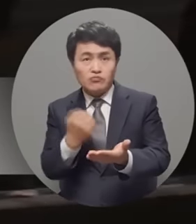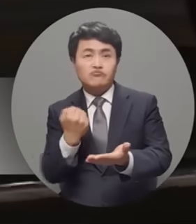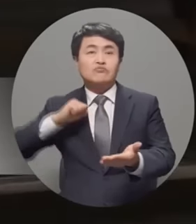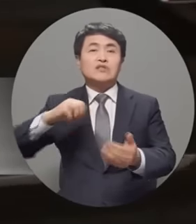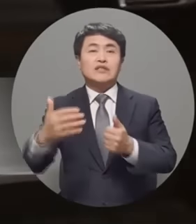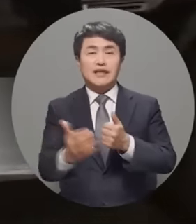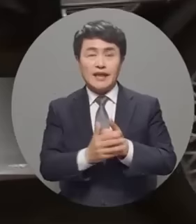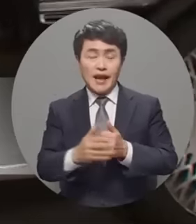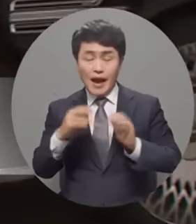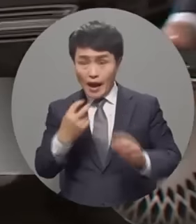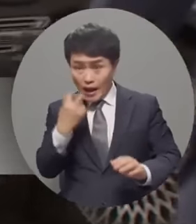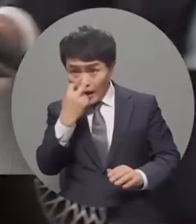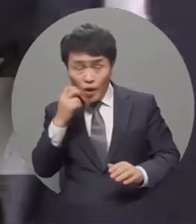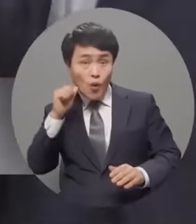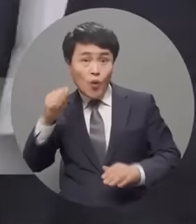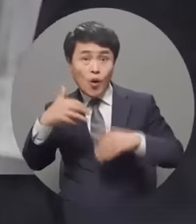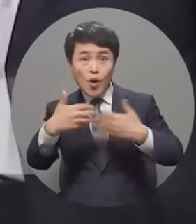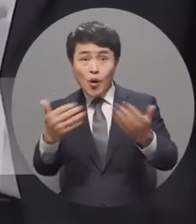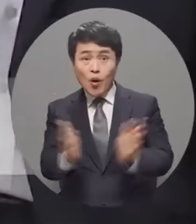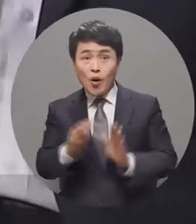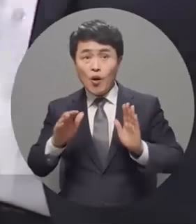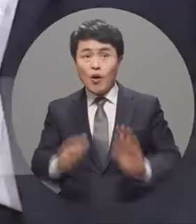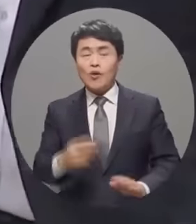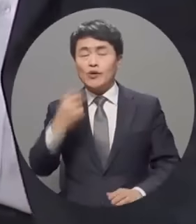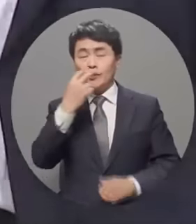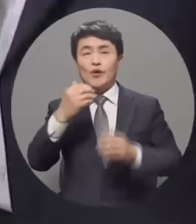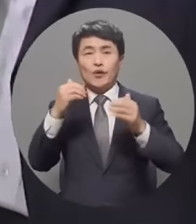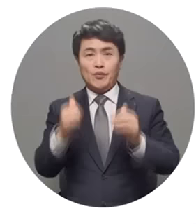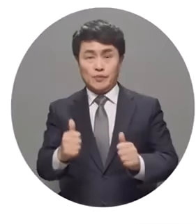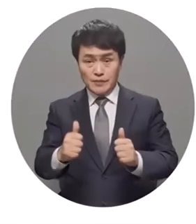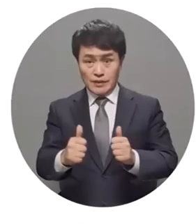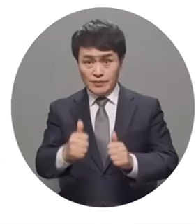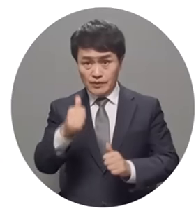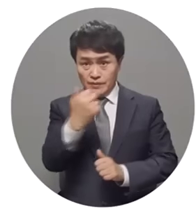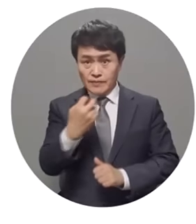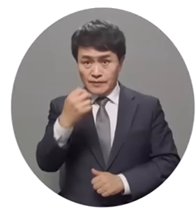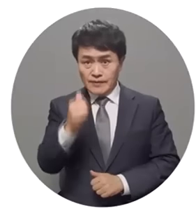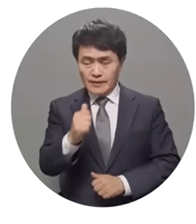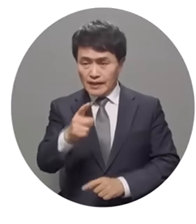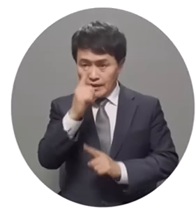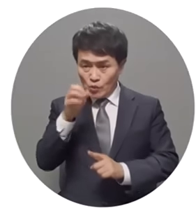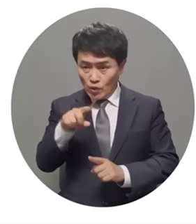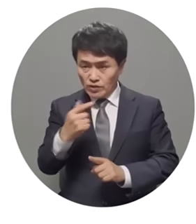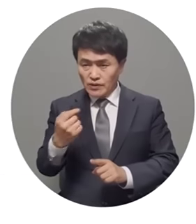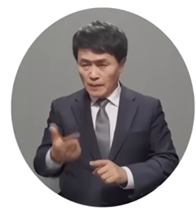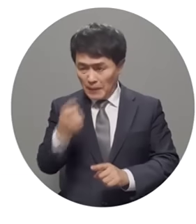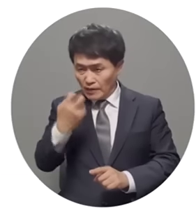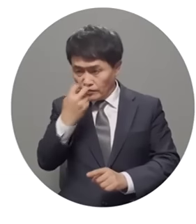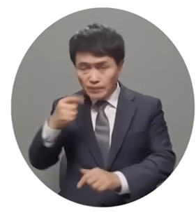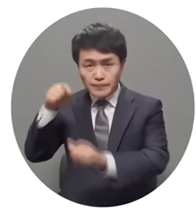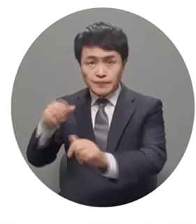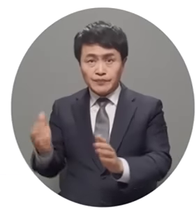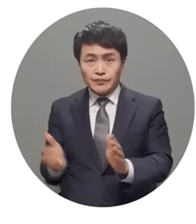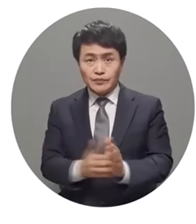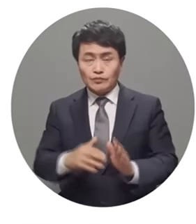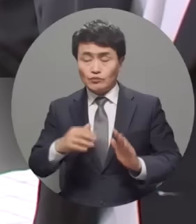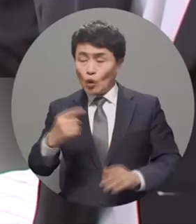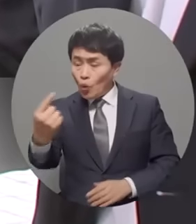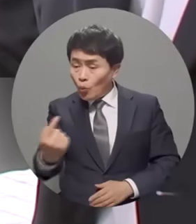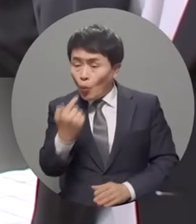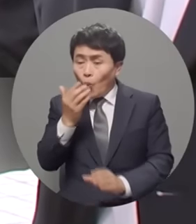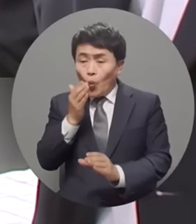검찰총장이 수사팀에 신속한 수사를 지시한 것으로 확인됐습니다. 어제 서울중앙지검장이 총장에게 주례 보고를 하는